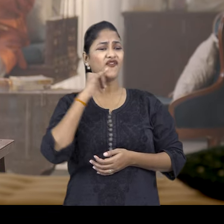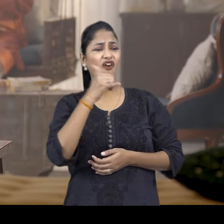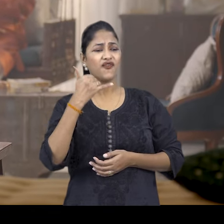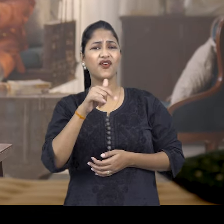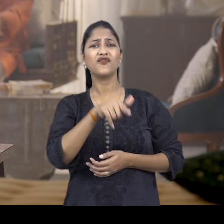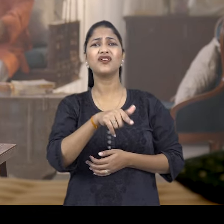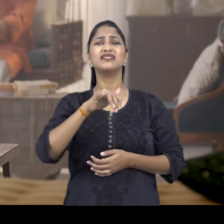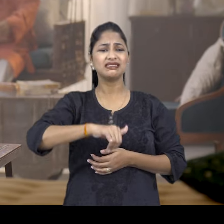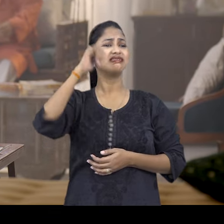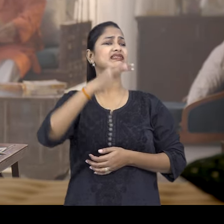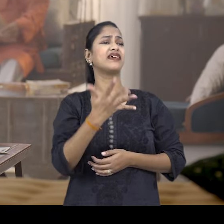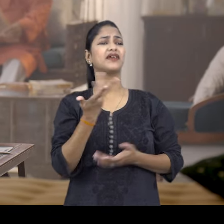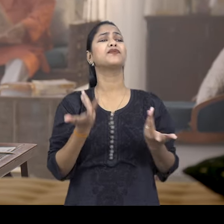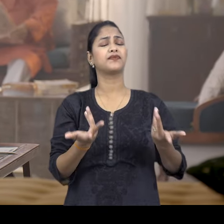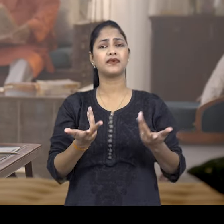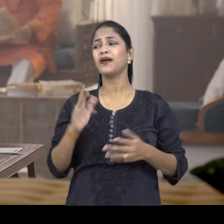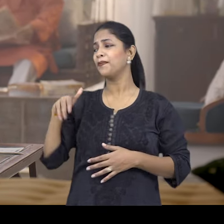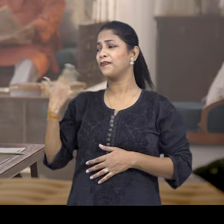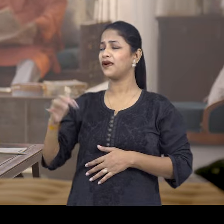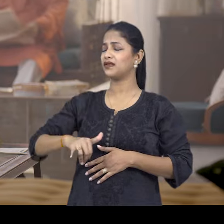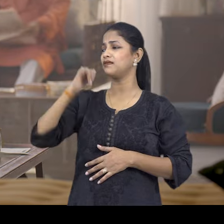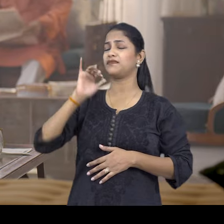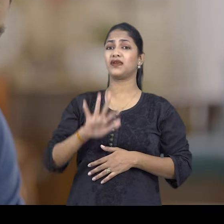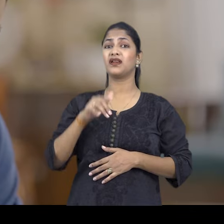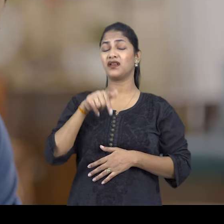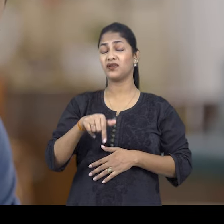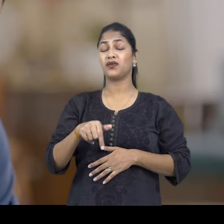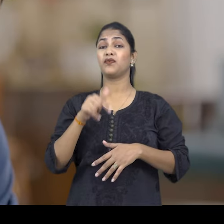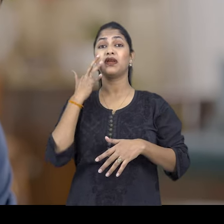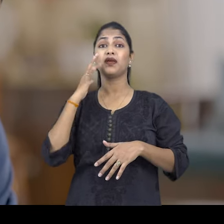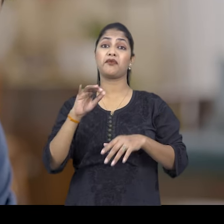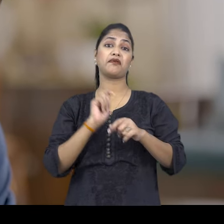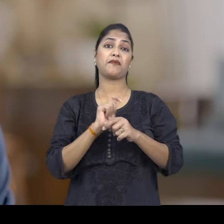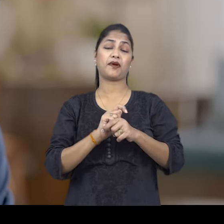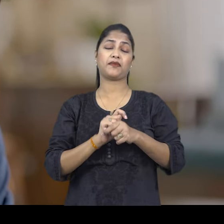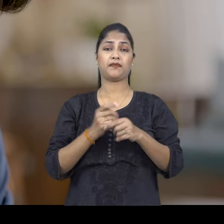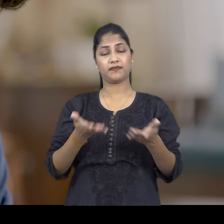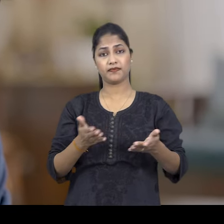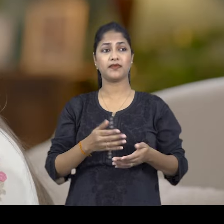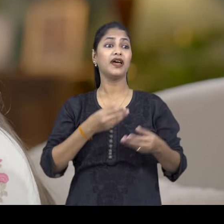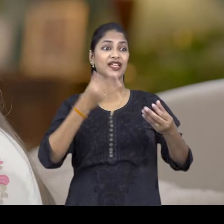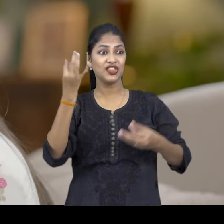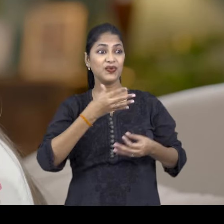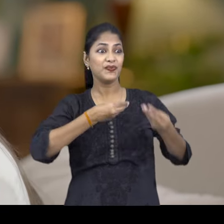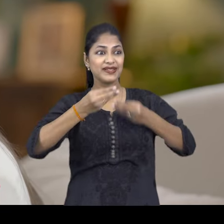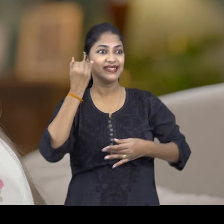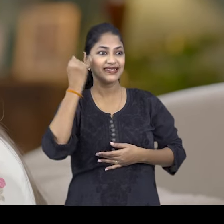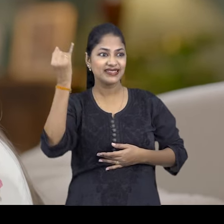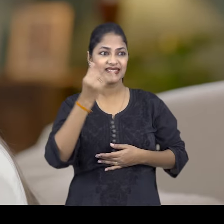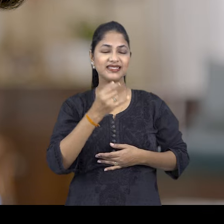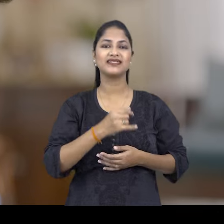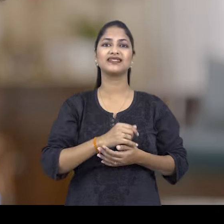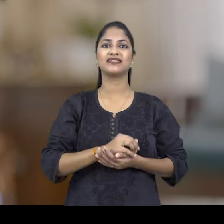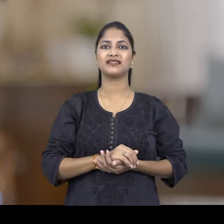तुम्हारा फोन कबसे बज़ रहा है उसे उठाते क्यों नहीं बाद में उठाता हूँ अभी मैं कुछ बहुत ही जरुवी काम में लगावा हूँ कोई नया बिजनस